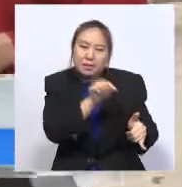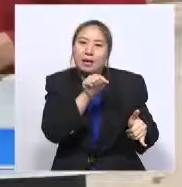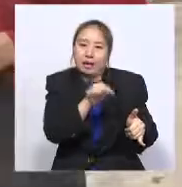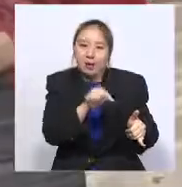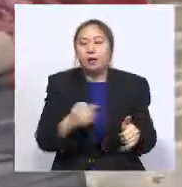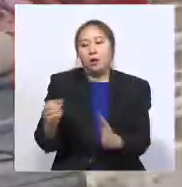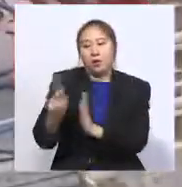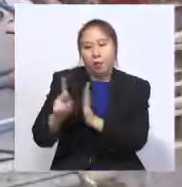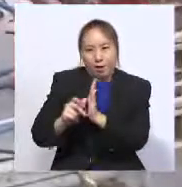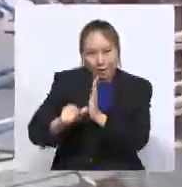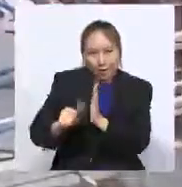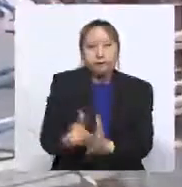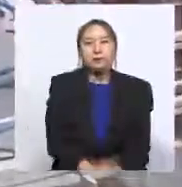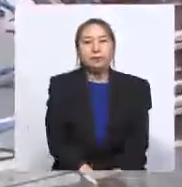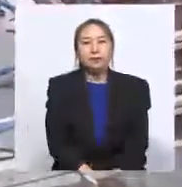พ